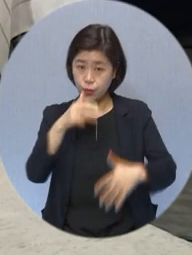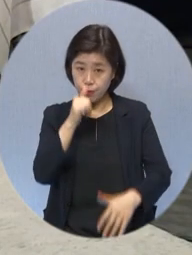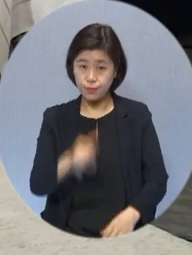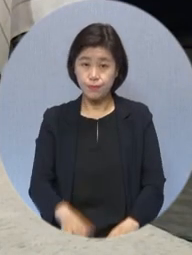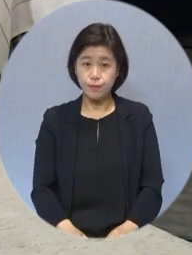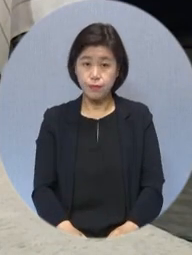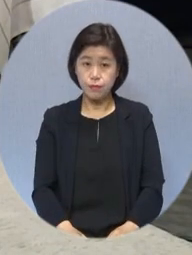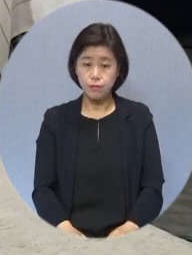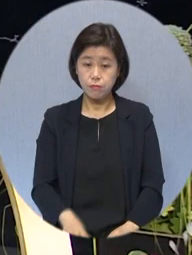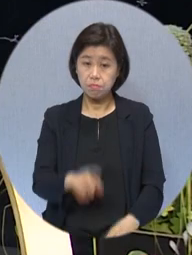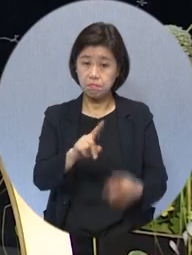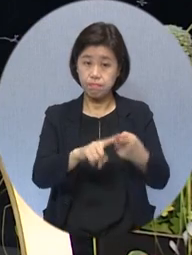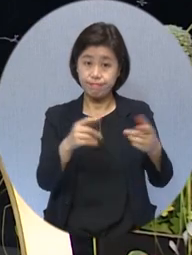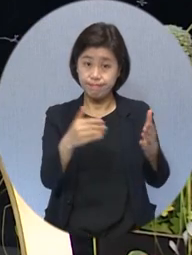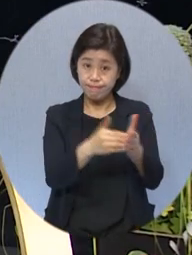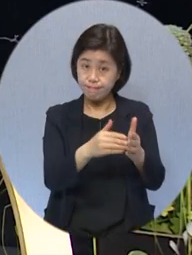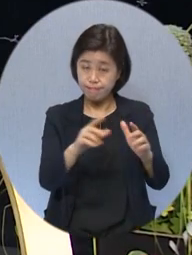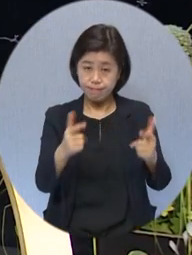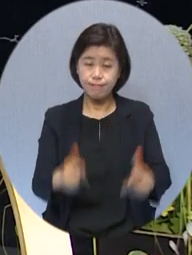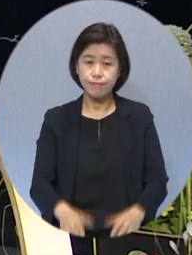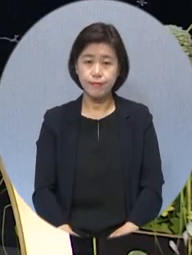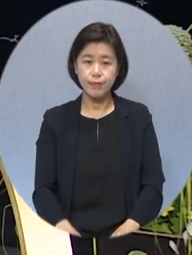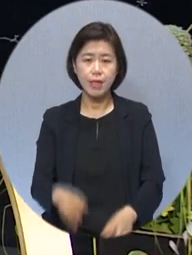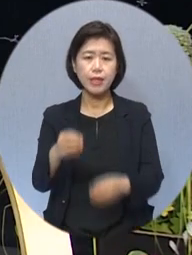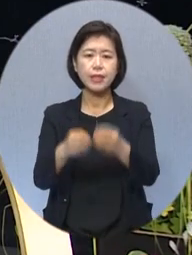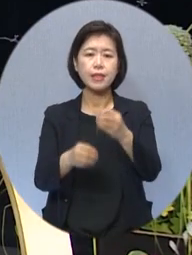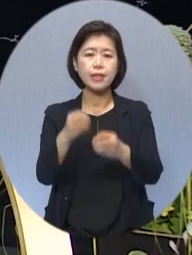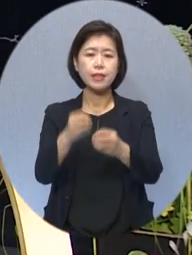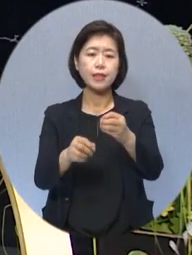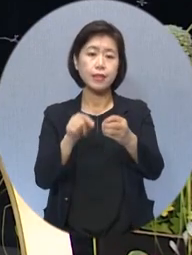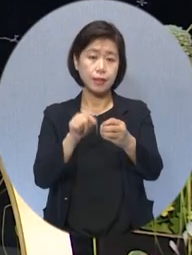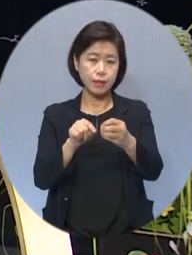이것으로 끝이 아닙니다. 시로서의